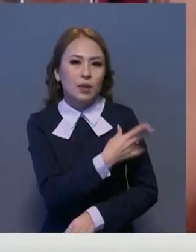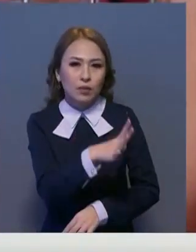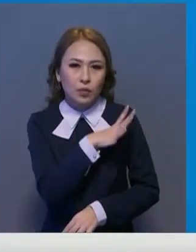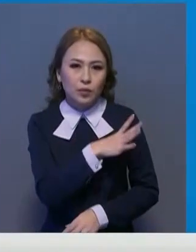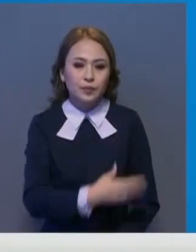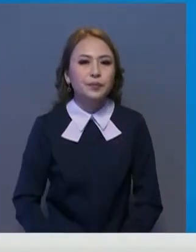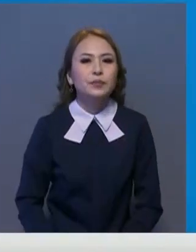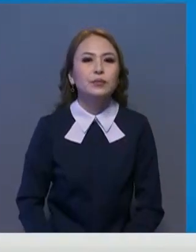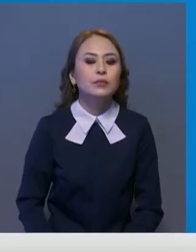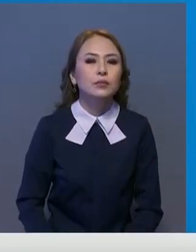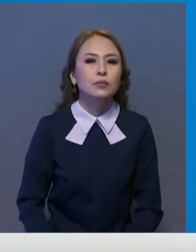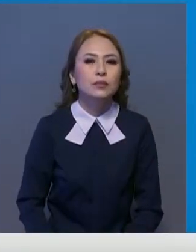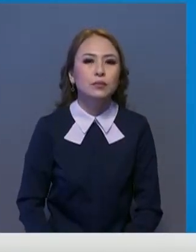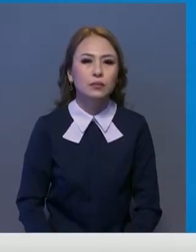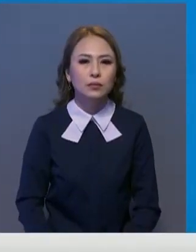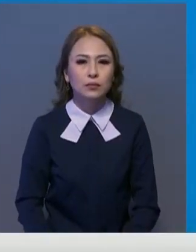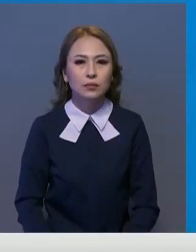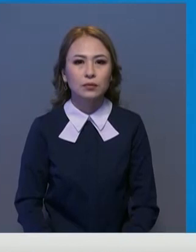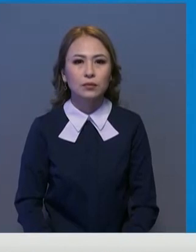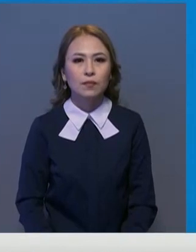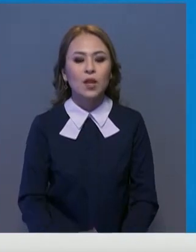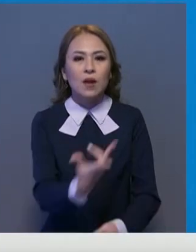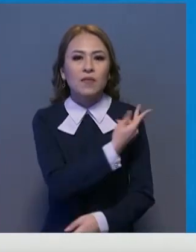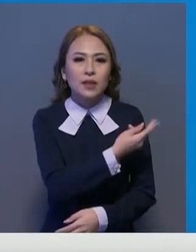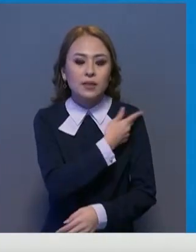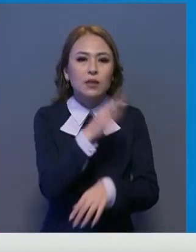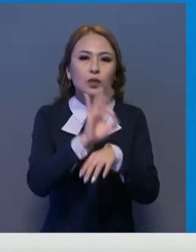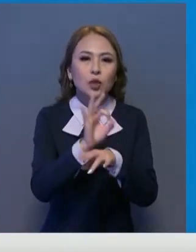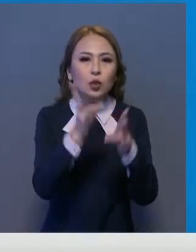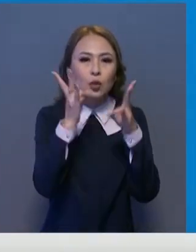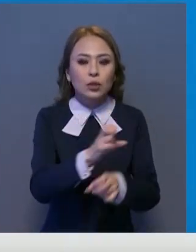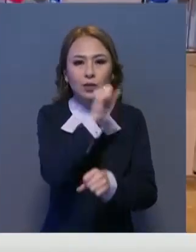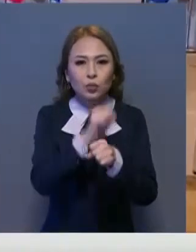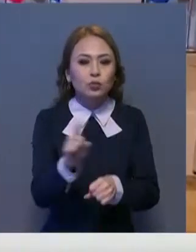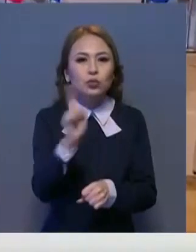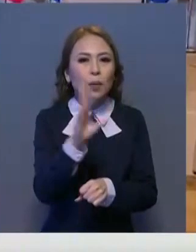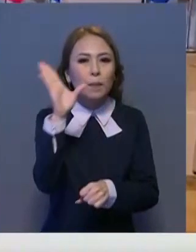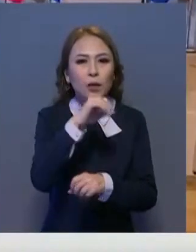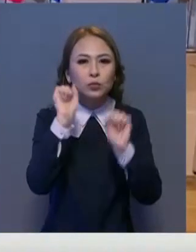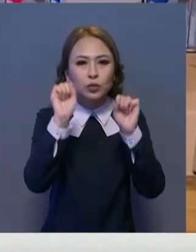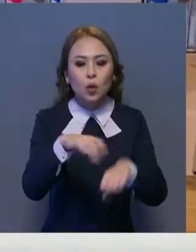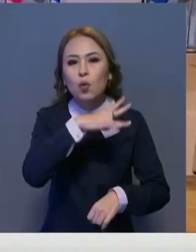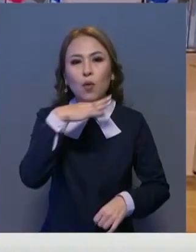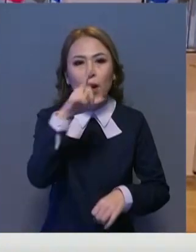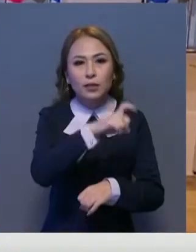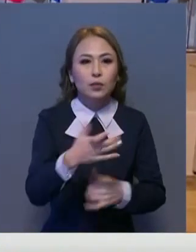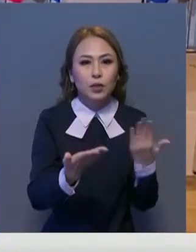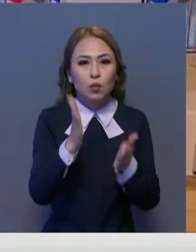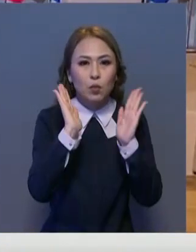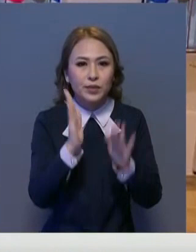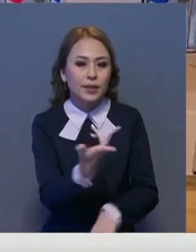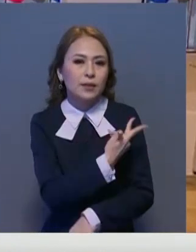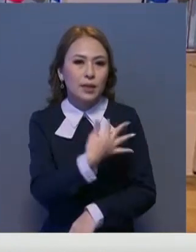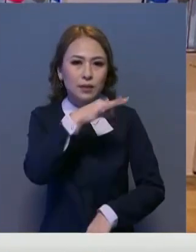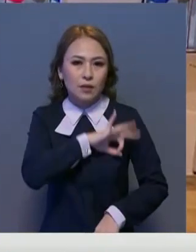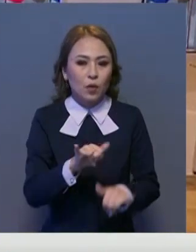ниетті. Зараз по вибуху пандемии. Вакцина індетті тоқтату үшін үлкен мүмкіндік. Көп адам алса, бұл екпенің